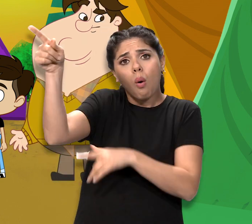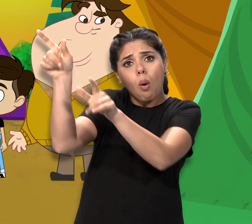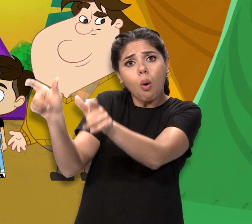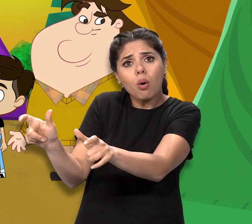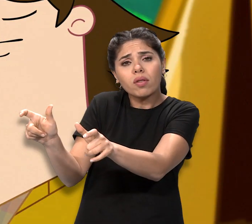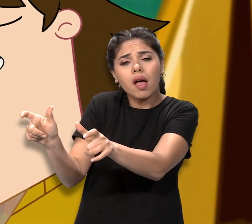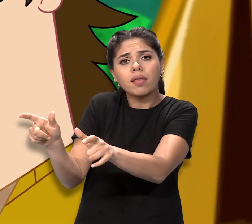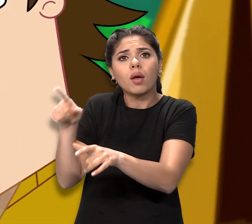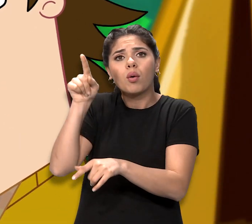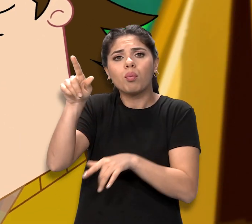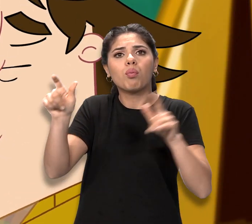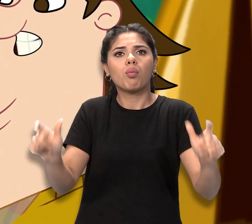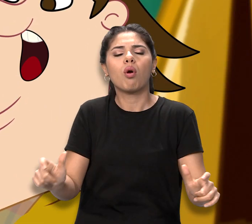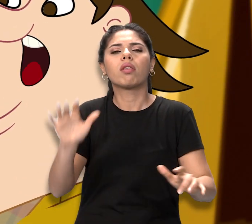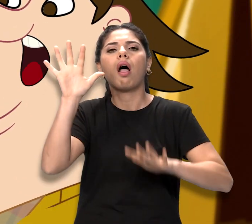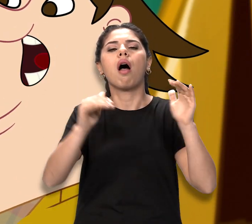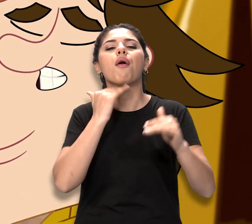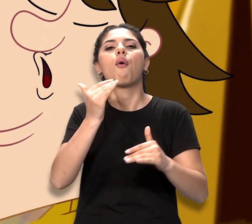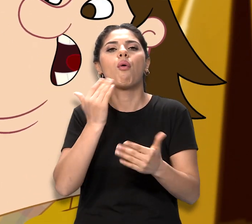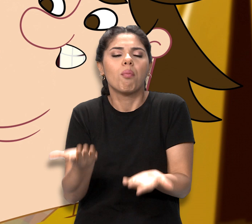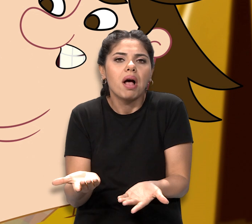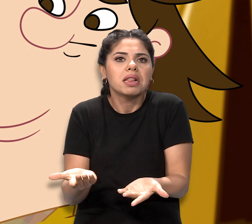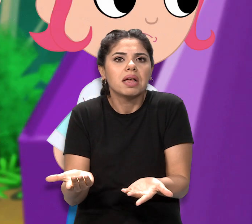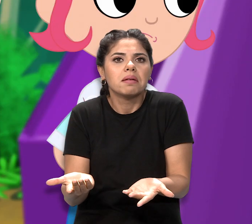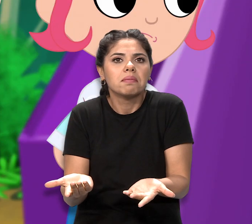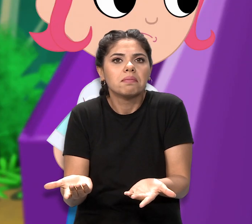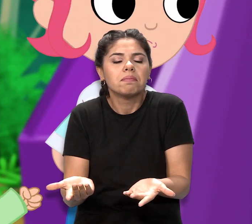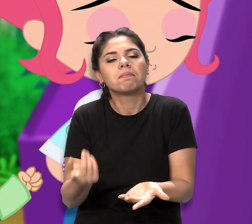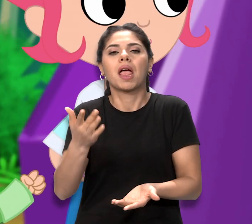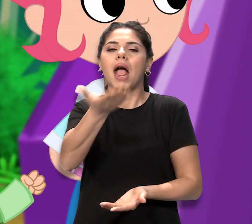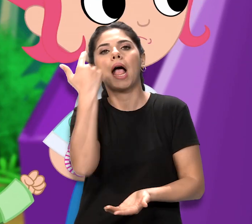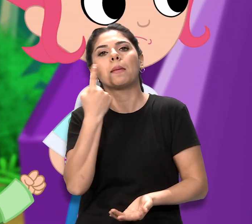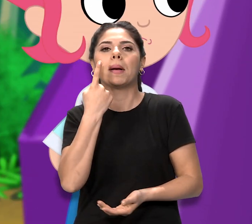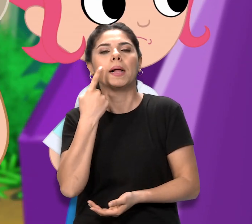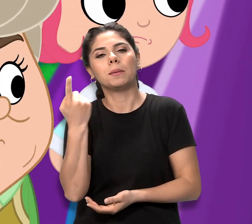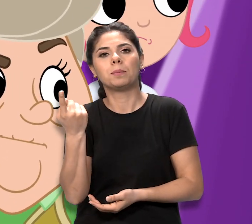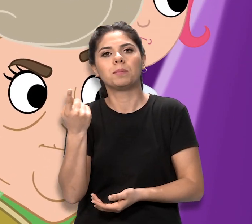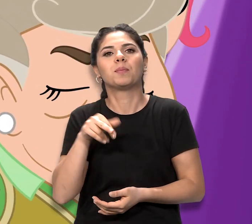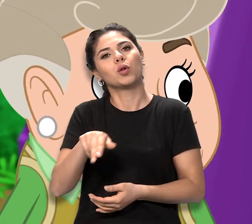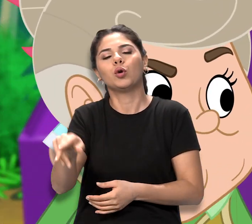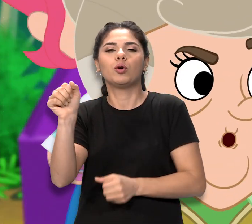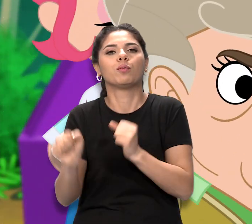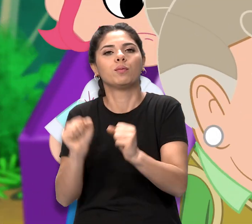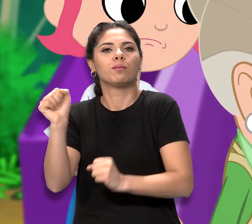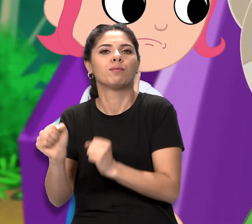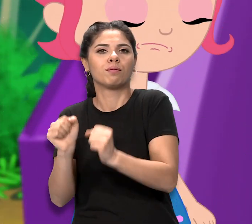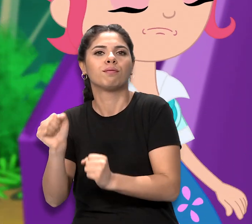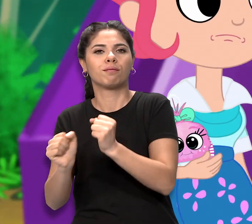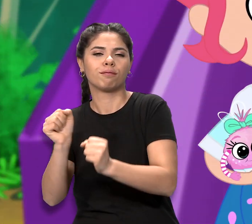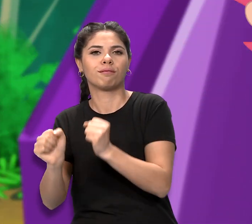Şu taraftan. İyi de buralarda ayı olmaz ki. Hadi bir gidip bakalım. Yürüyün,